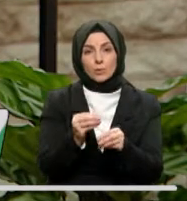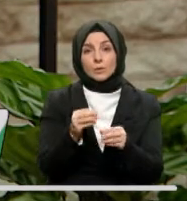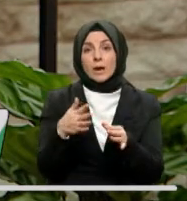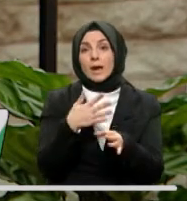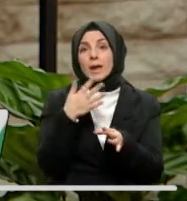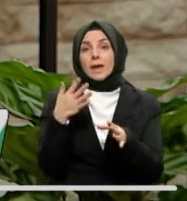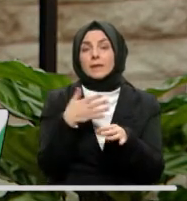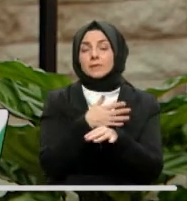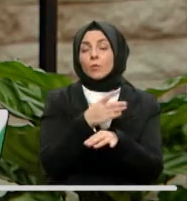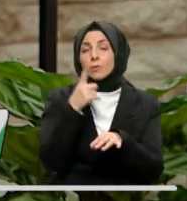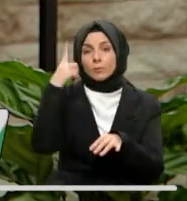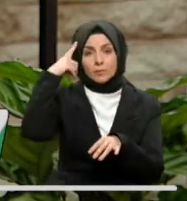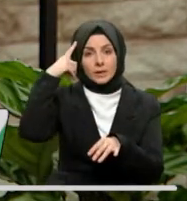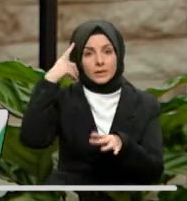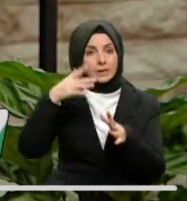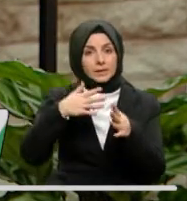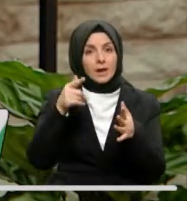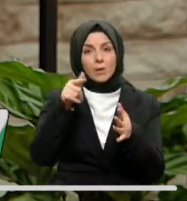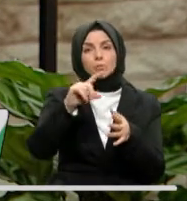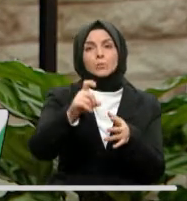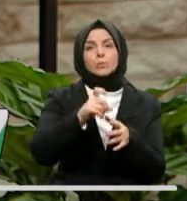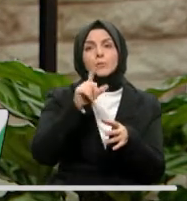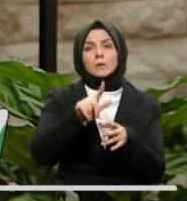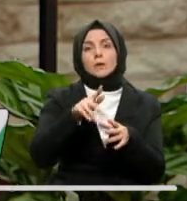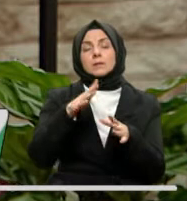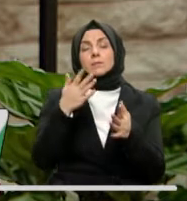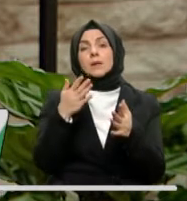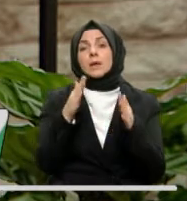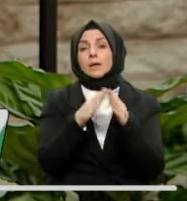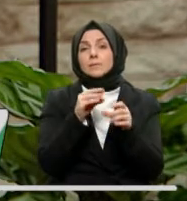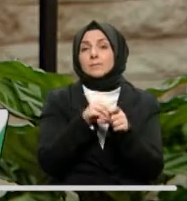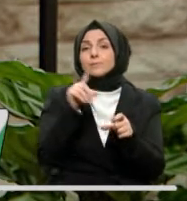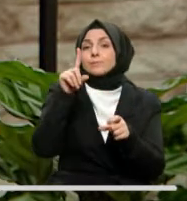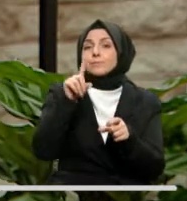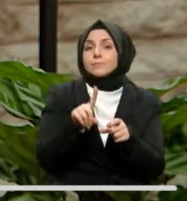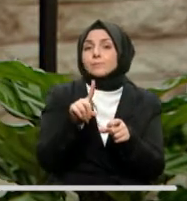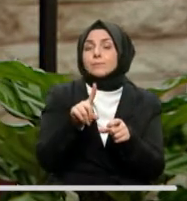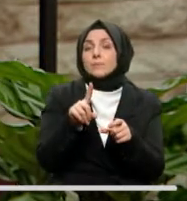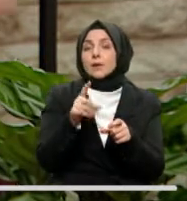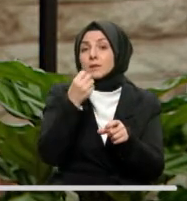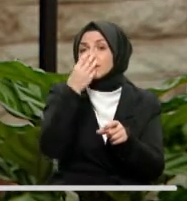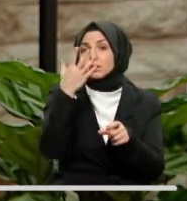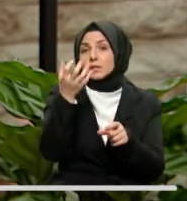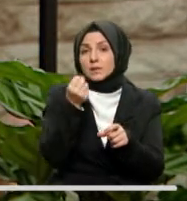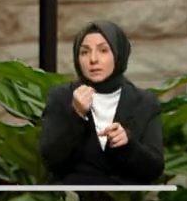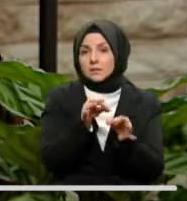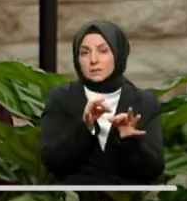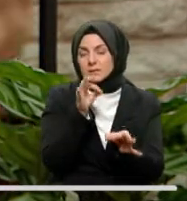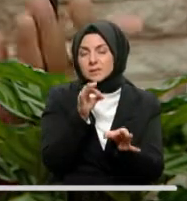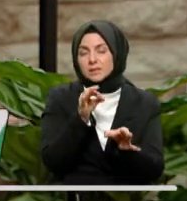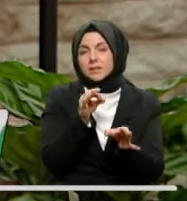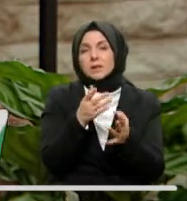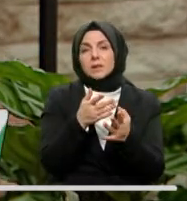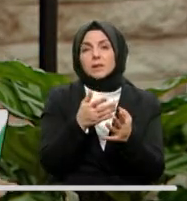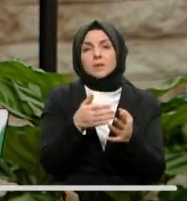ulaşmak gerekiyor hayatımda evine bir kesi kalan insan çiçek tavsiyesinde bulunuyor böyle bir şey var mı ya biz boşuna bakmış uykuya Bu